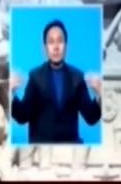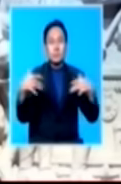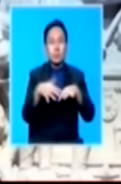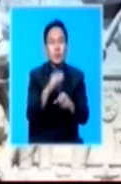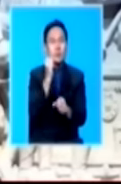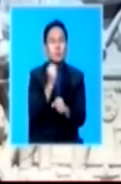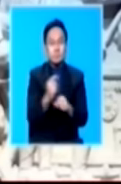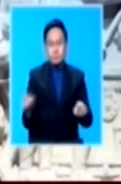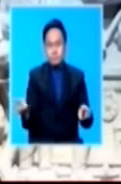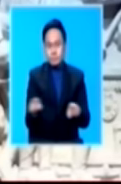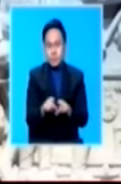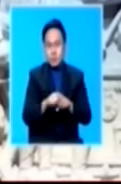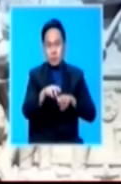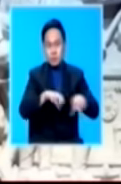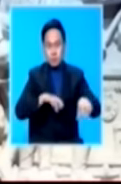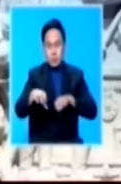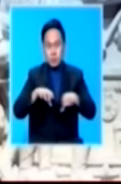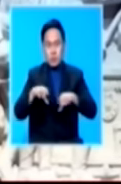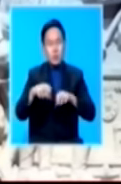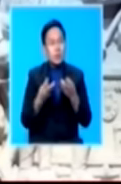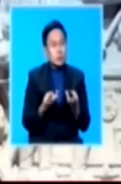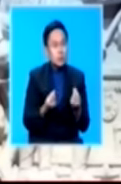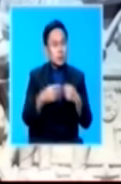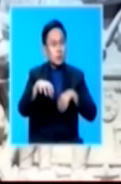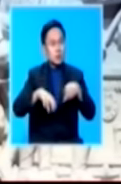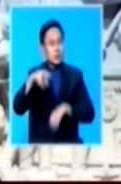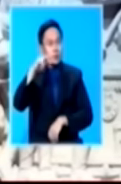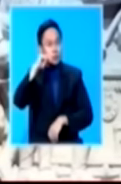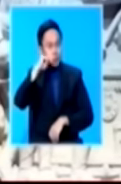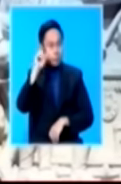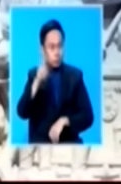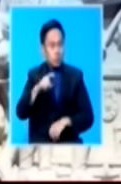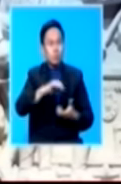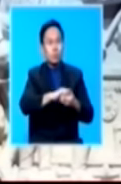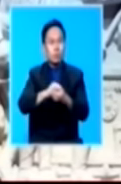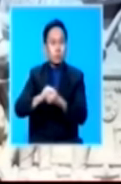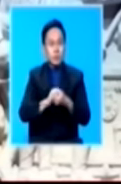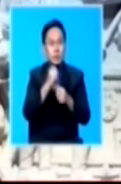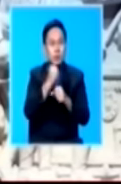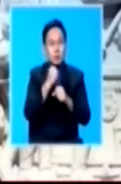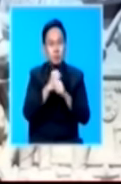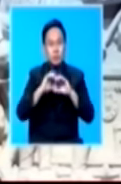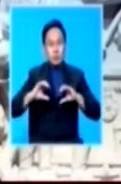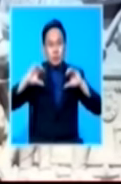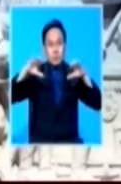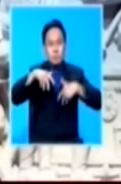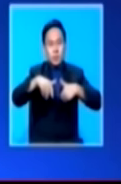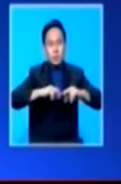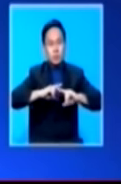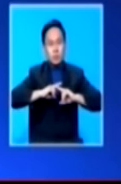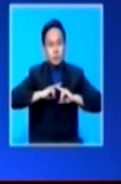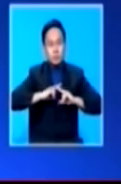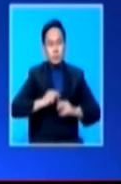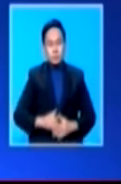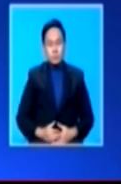ครับเพราะนั้นการบริหารการพื้นที่หรือที่ดินเรื่องการใช้น้ำเนี่ยต้องร่วมมือกันนะครับทางภาครัฐภาคประชาชนและเอกชนผ